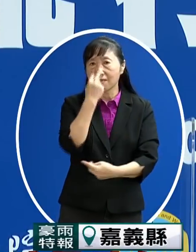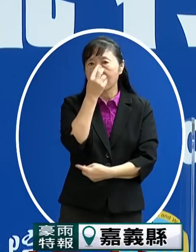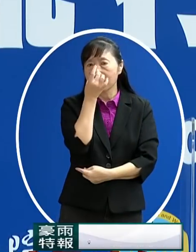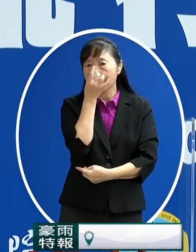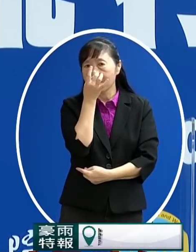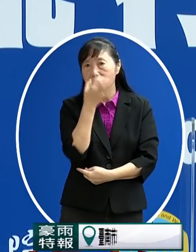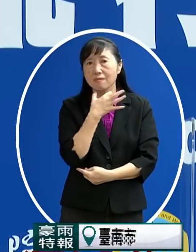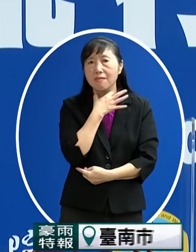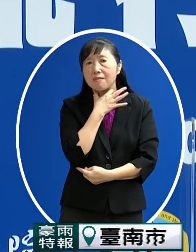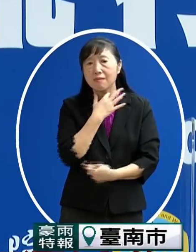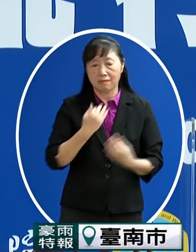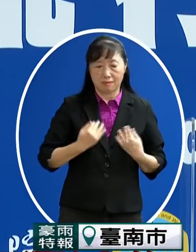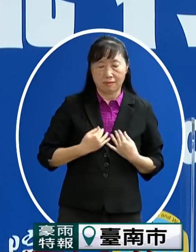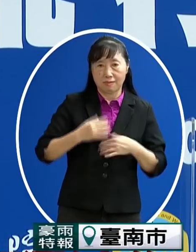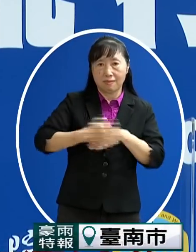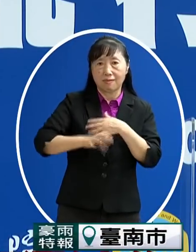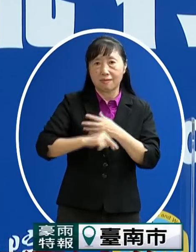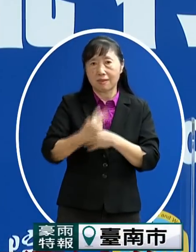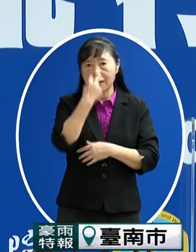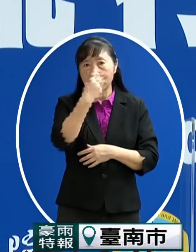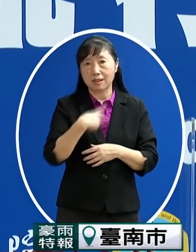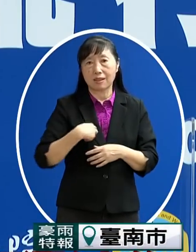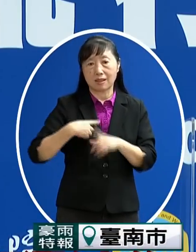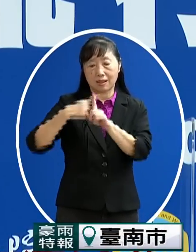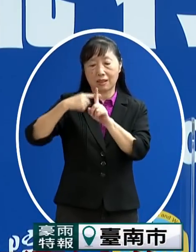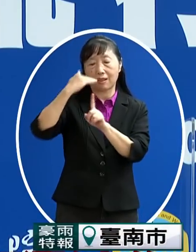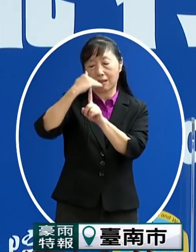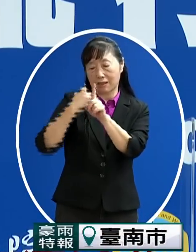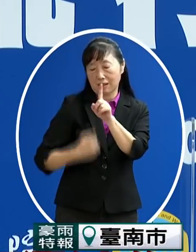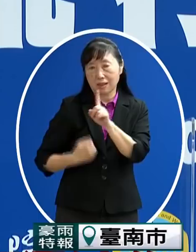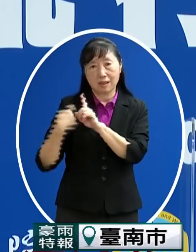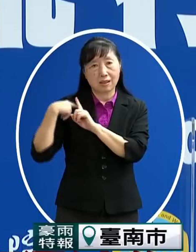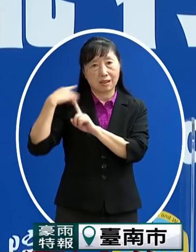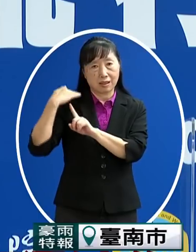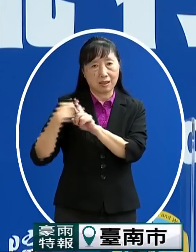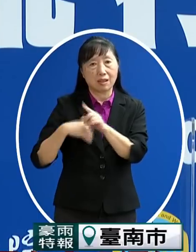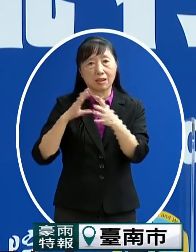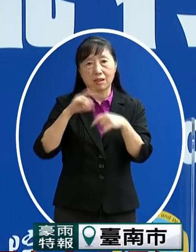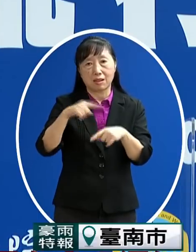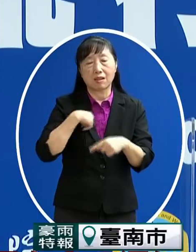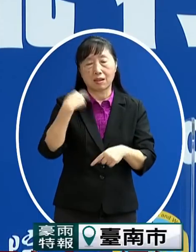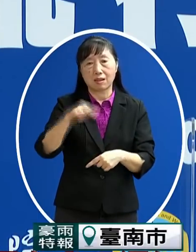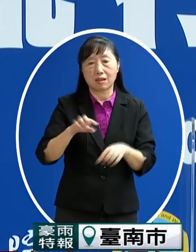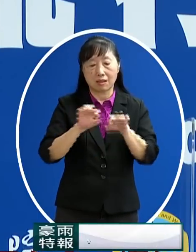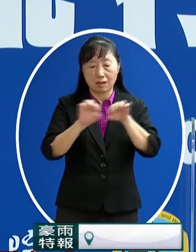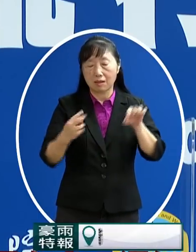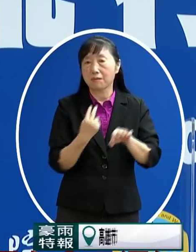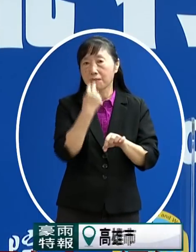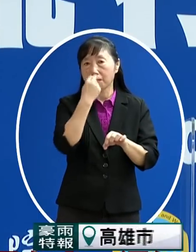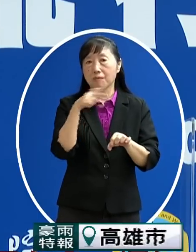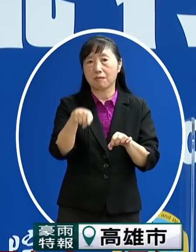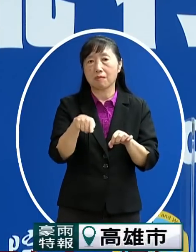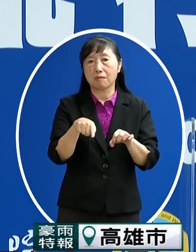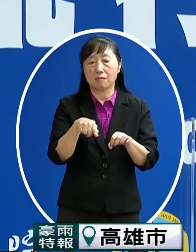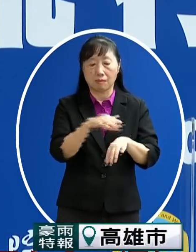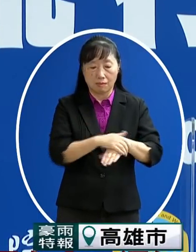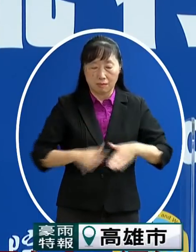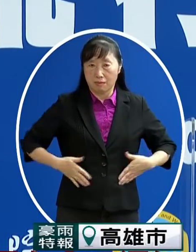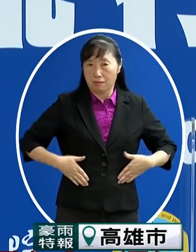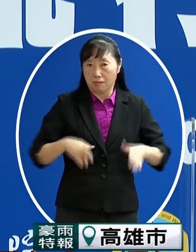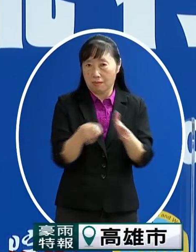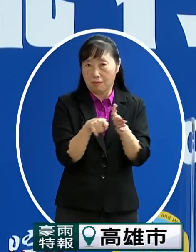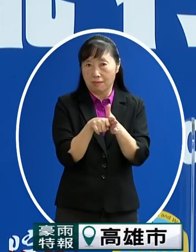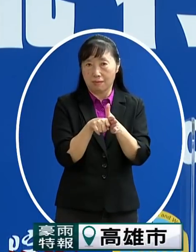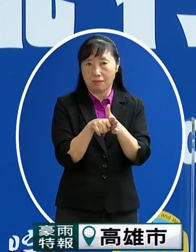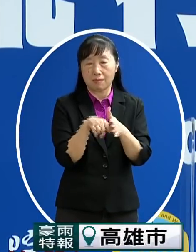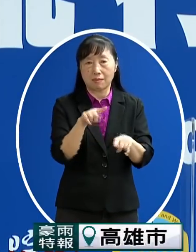衰竭哈、肺炎缺氧跟血压下降的一个情形哈，那紧急的插管。不过在这个急救的过程中哈，还是有出现